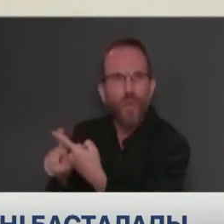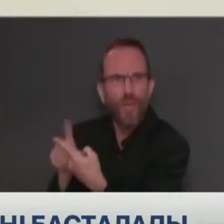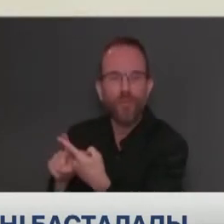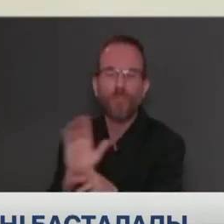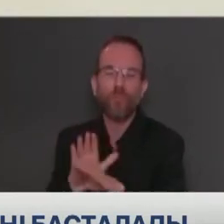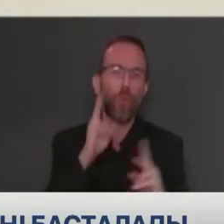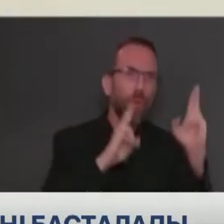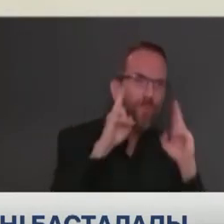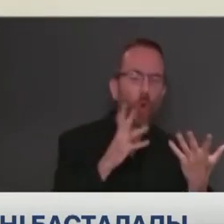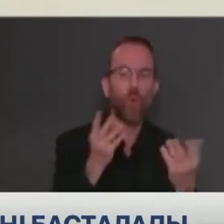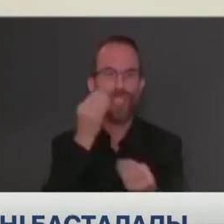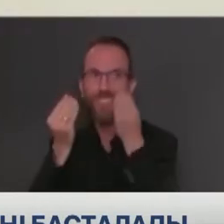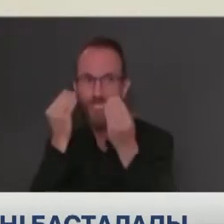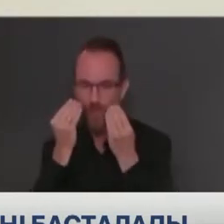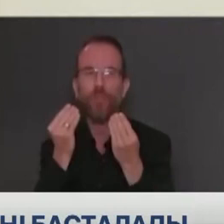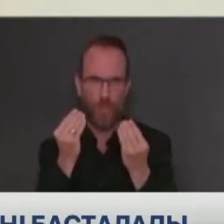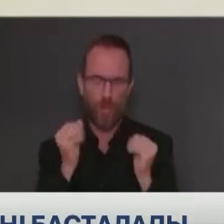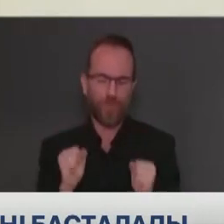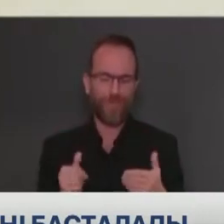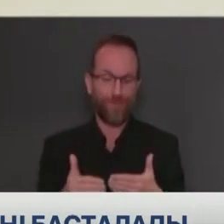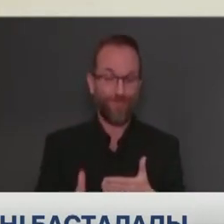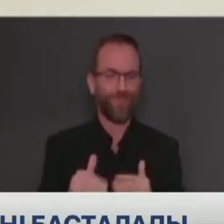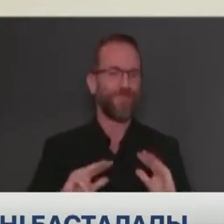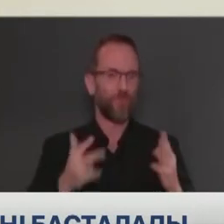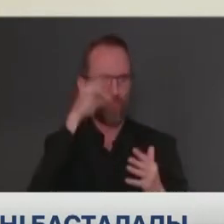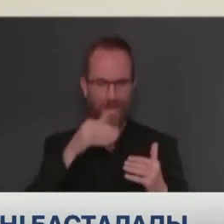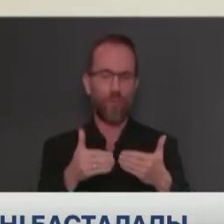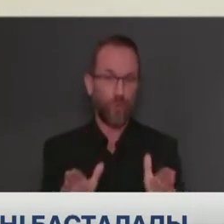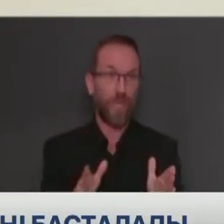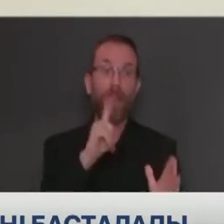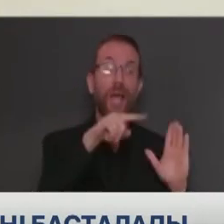міндетті. Ал базарлар жергілікті биліктердің рұқсатымен ғана ашылу керек.